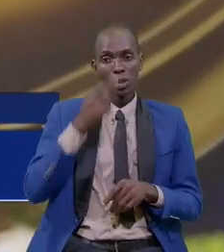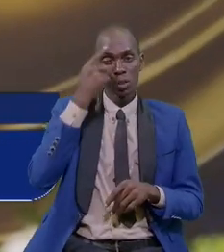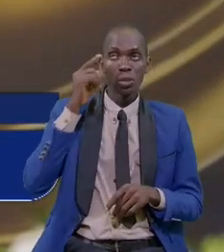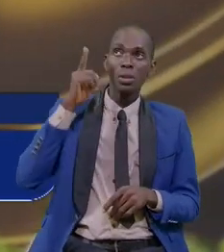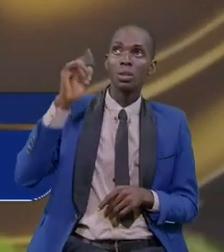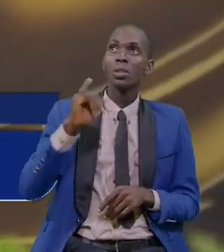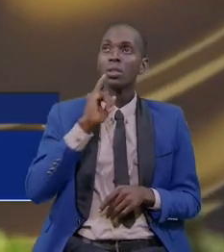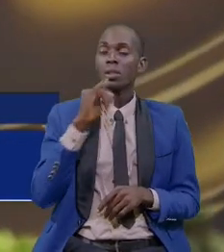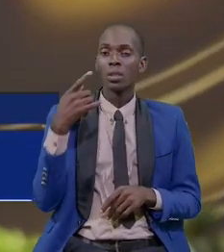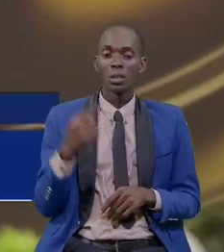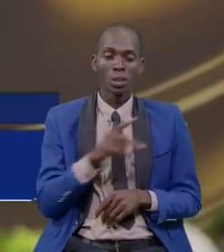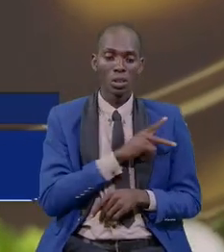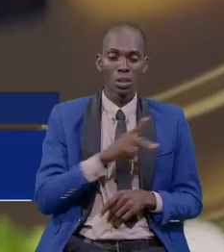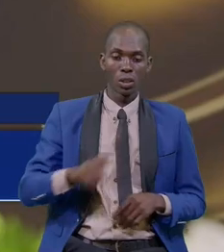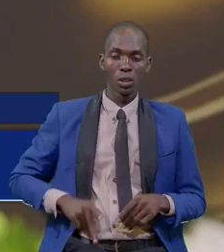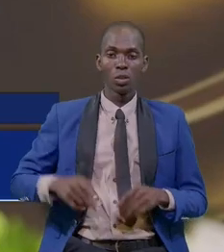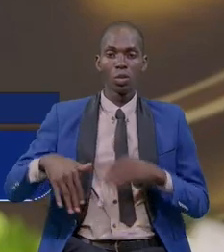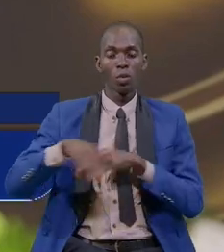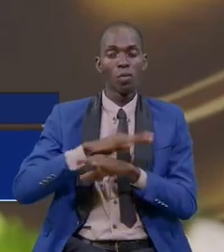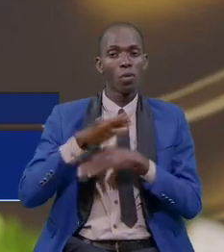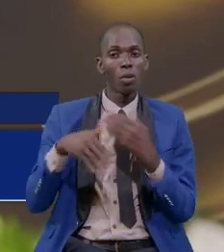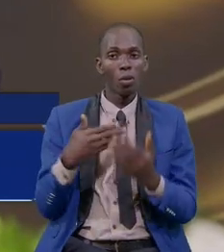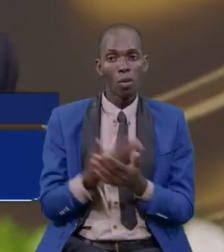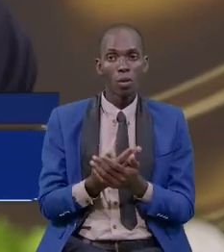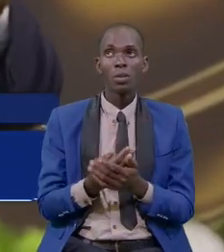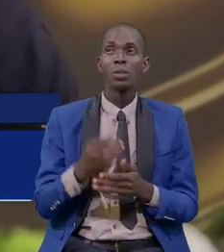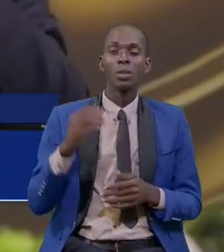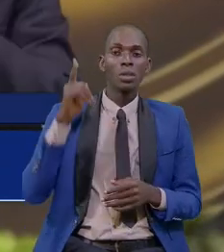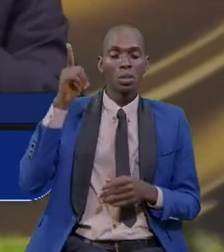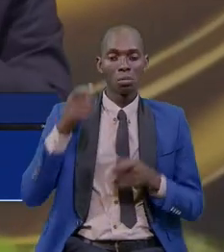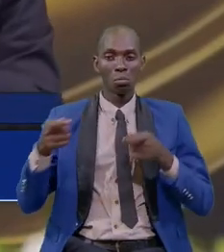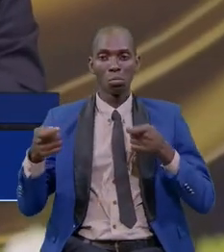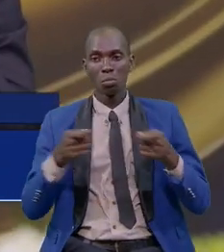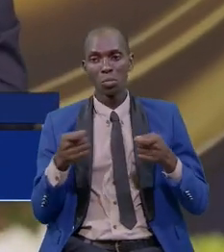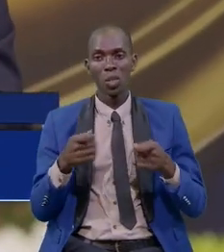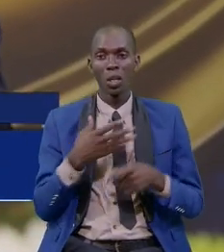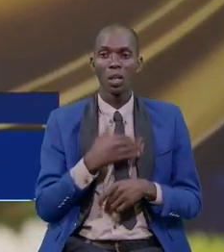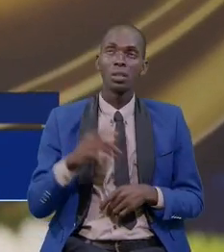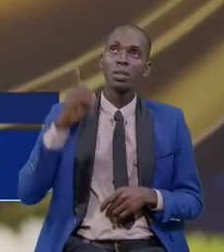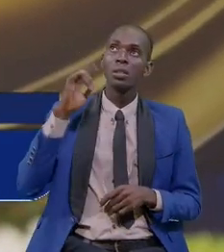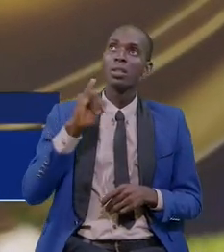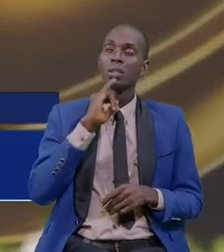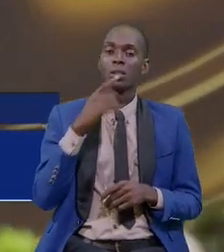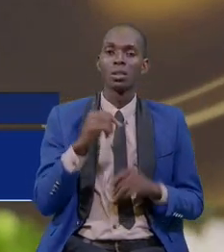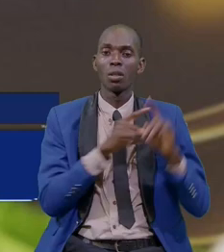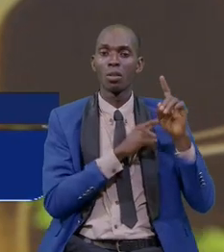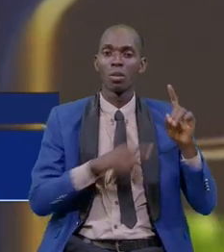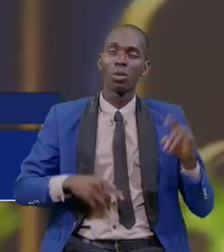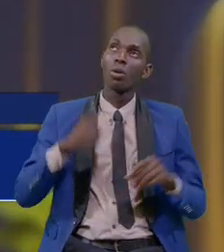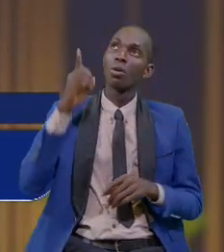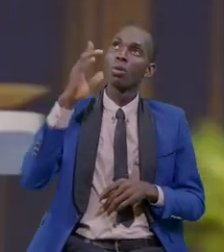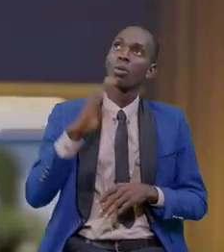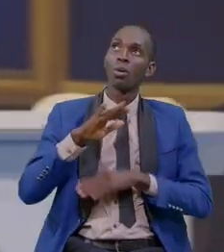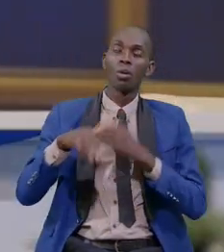rois. Il est le seigneur des seigneurs. Il règne. Il régule. Et il est le Dieu tout-puissant. L'acteur